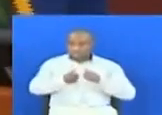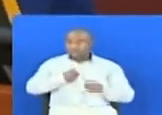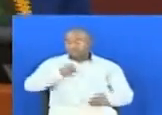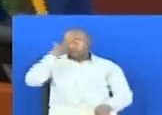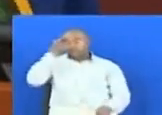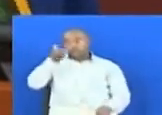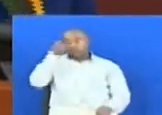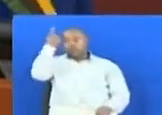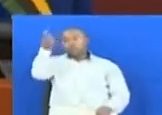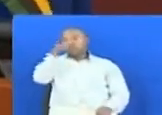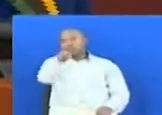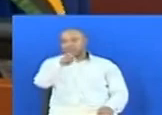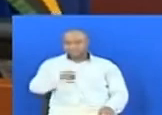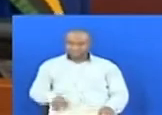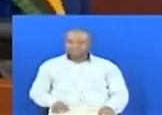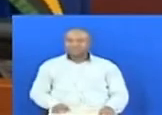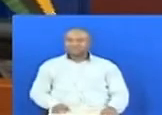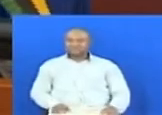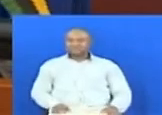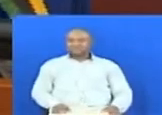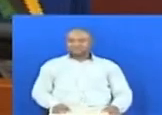nini